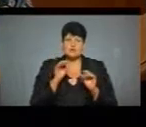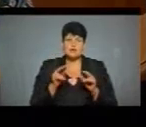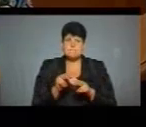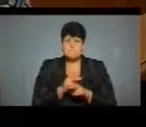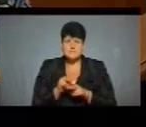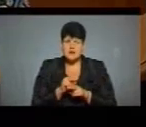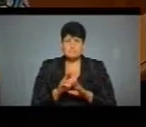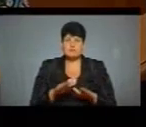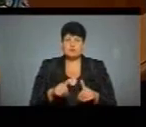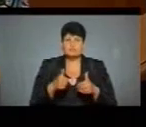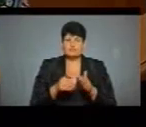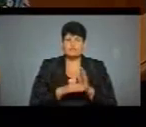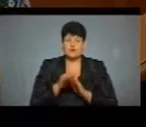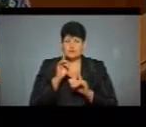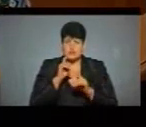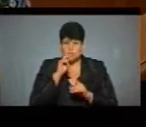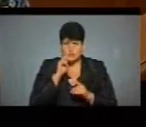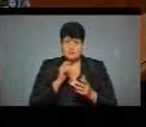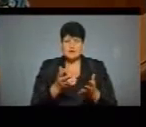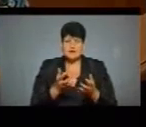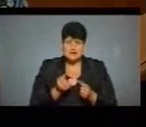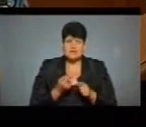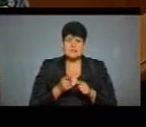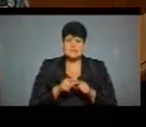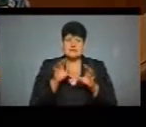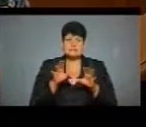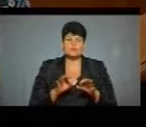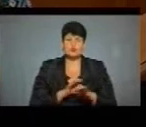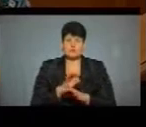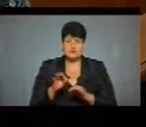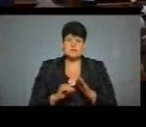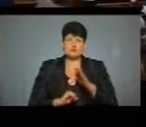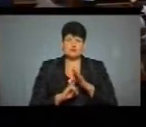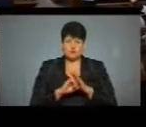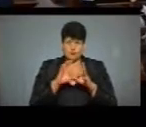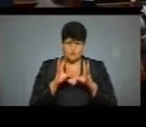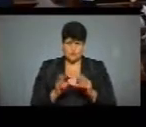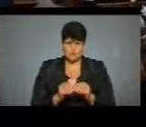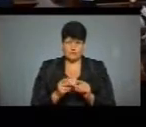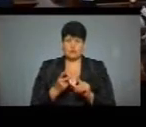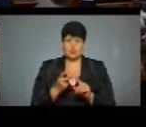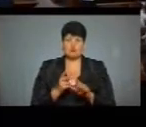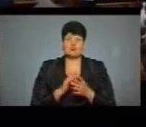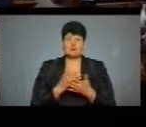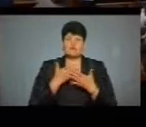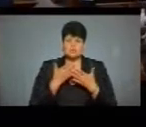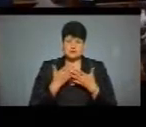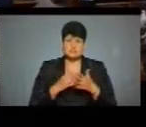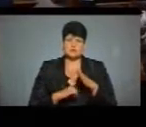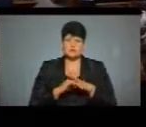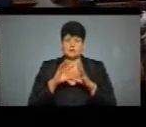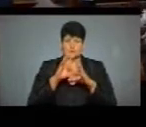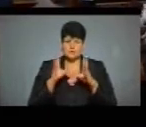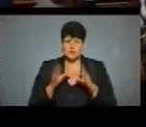комітет рекомендує Верховній Раді України прийняти зазначений законопроект за основу та в цілому. В другому читанні за основу і в цілому